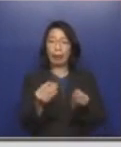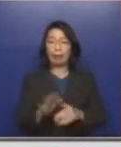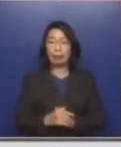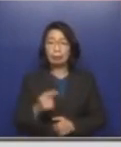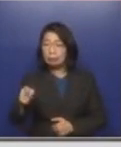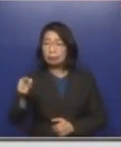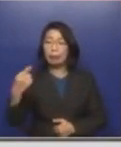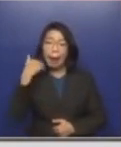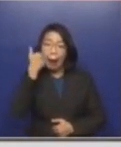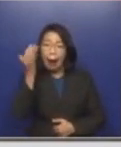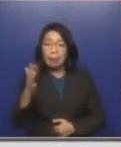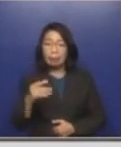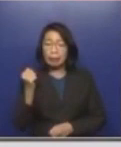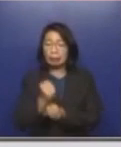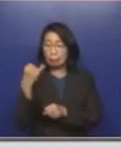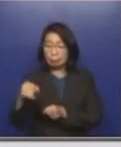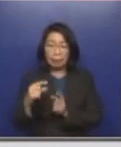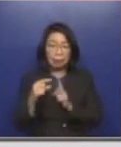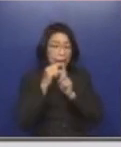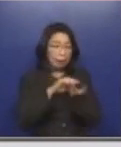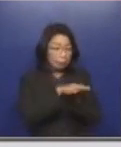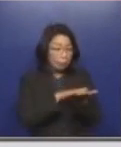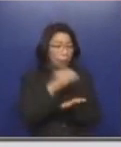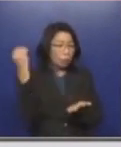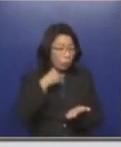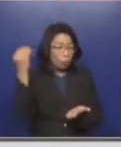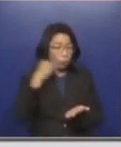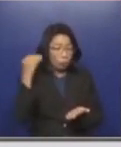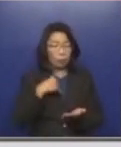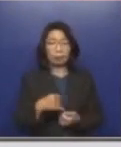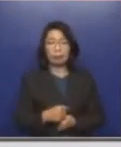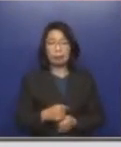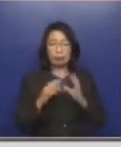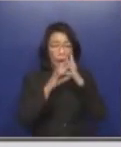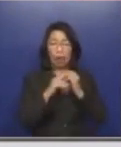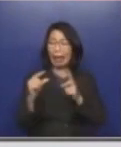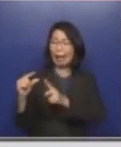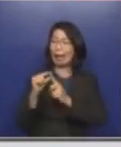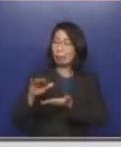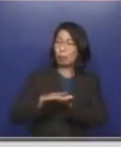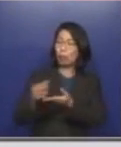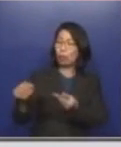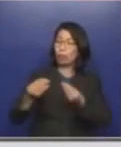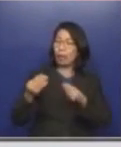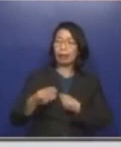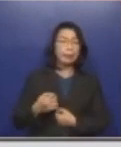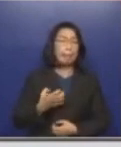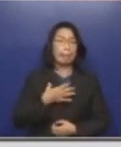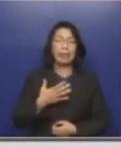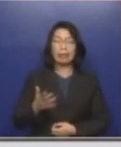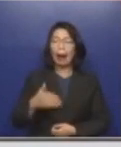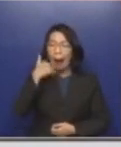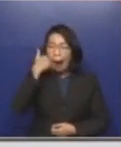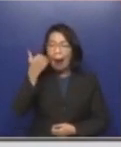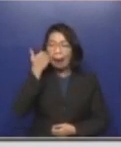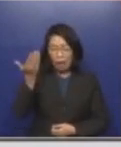ไหมถ้าทำผิดทำพลาดแล้วออกมาขอโทษทุกครั้งทุกครั้งเนี่ยเขาบอกคนระยองเนี่ยไม่อยากได้แล้วครับเขาบอกลาออกเถอะอายคน